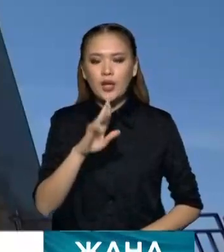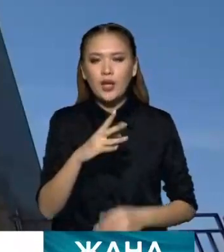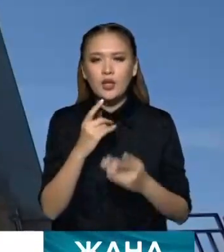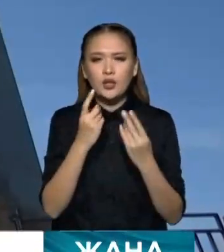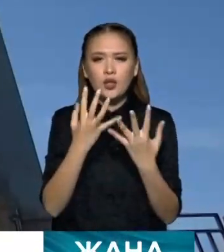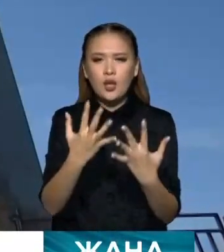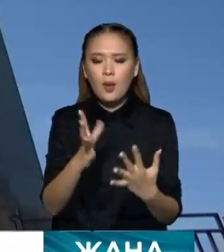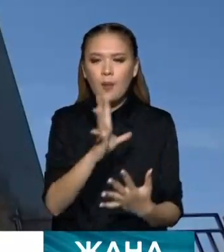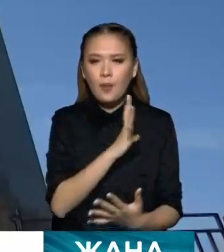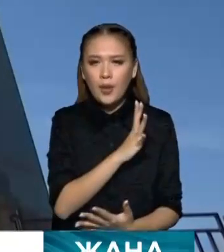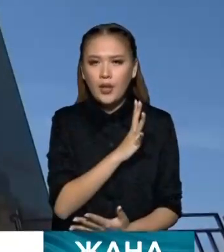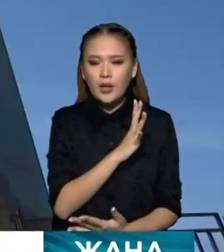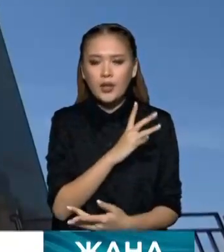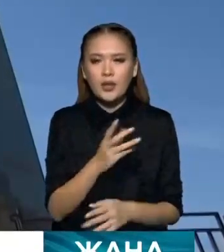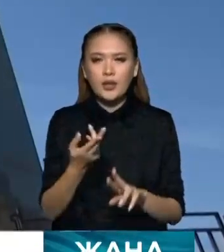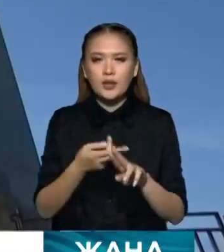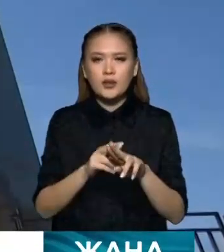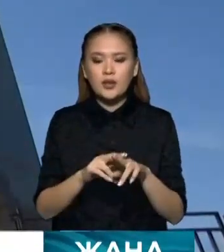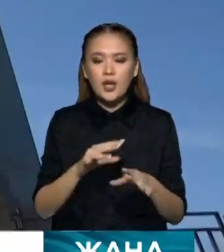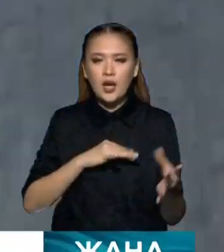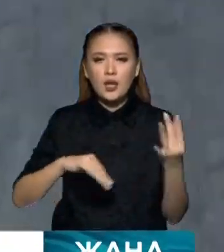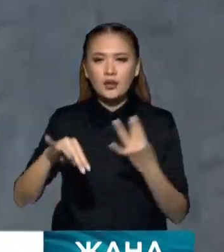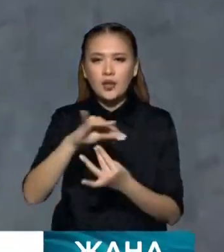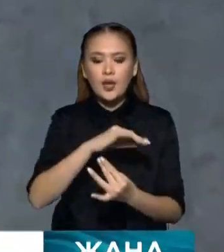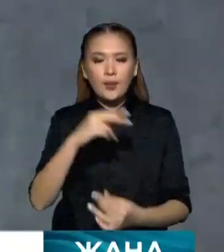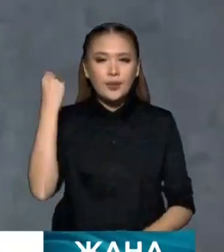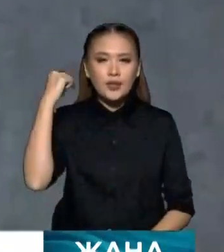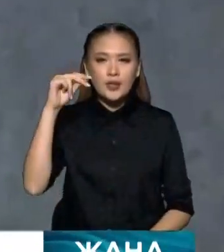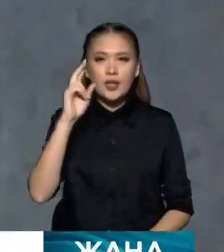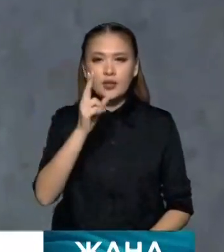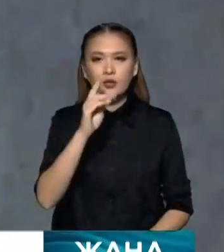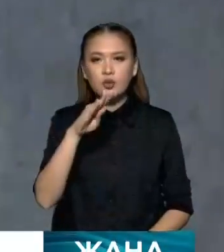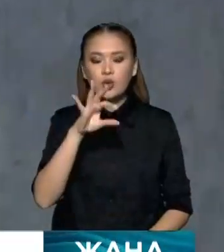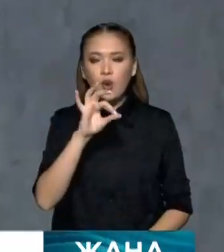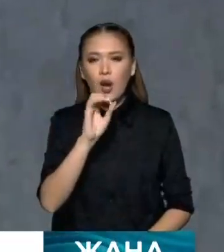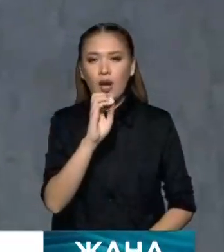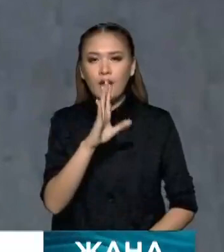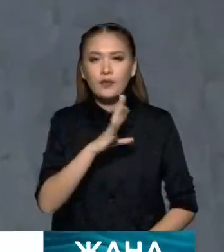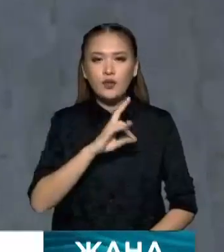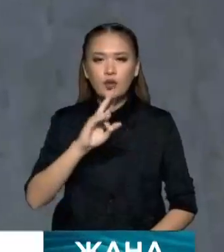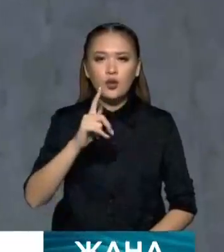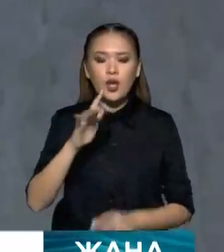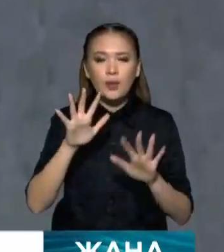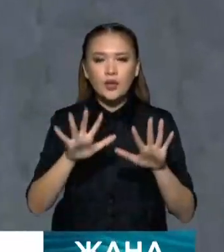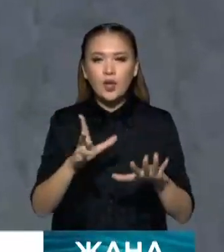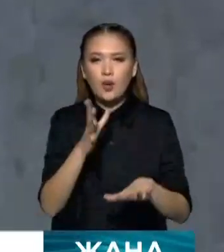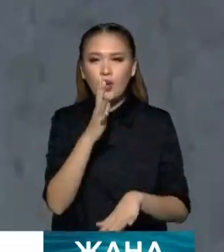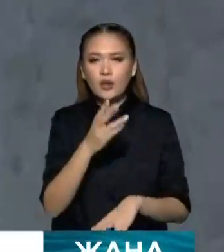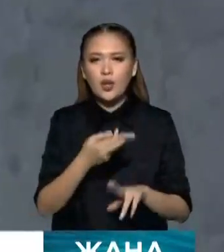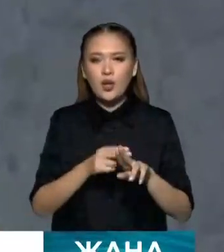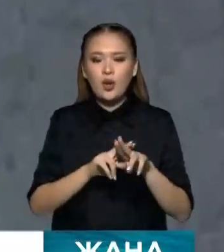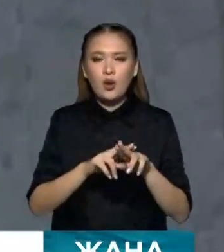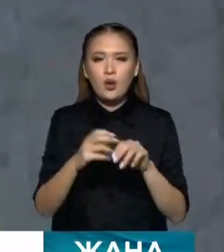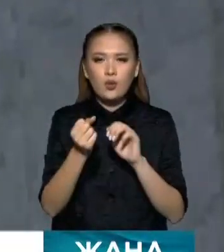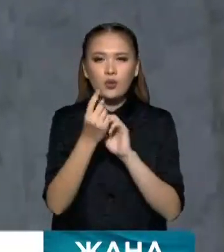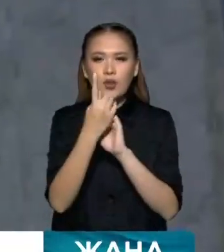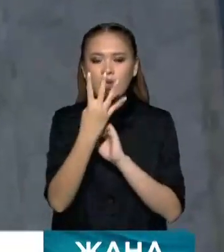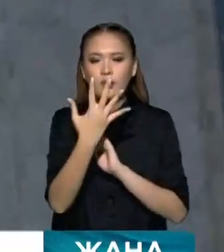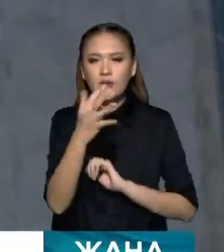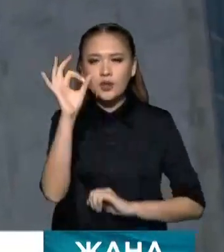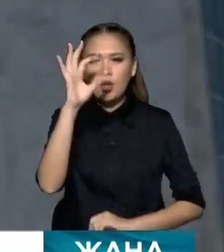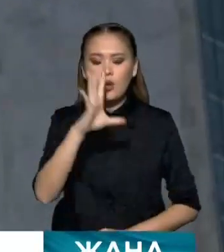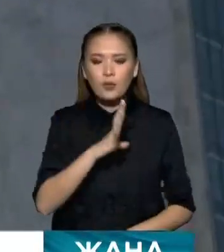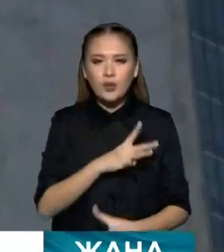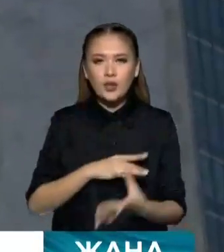елдің жетекшілері мәлімдеме жасады. Ел президенті Қасым Жомарт Тоқаев Нью-Йорк уақыты бойынша шамамен 11:45-те ассамблеяның бас